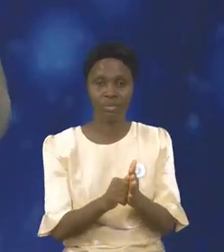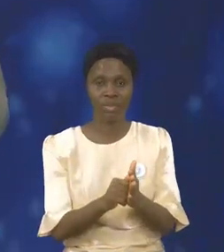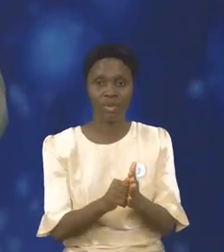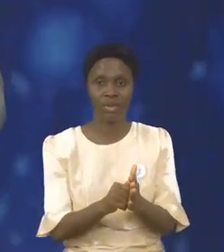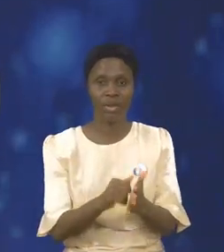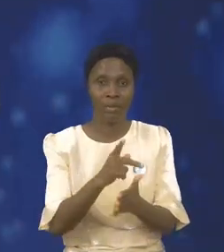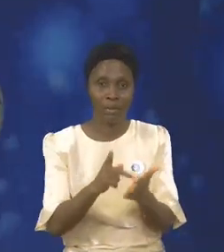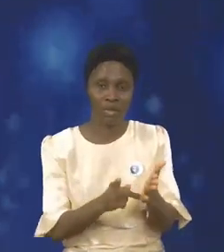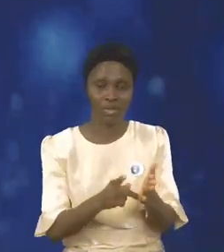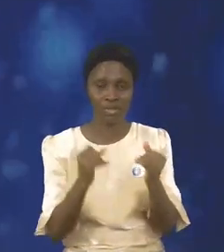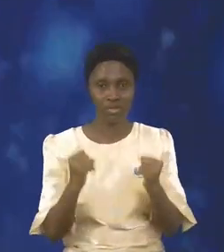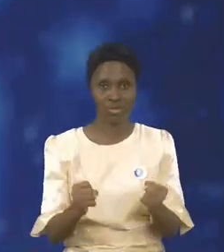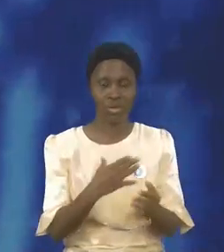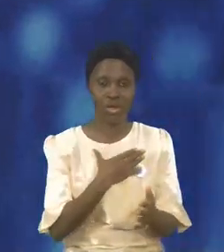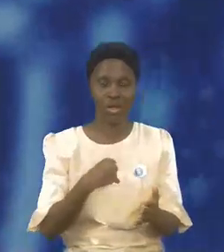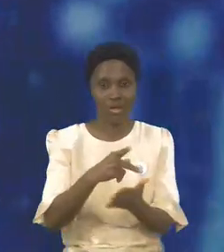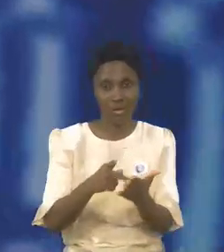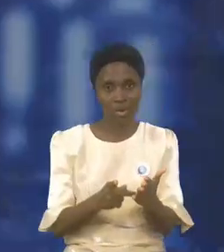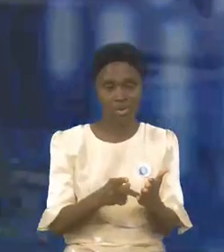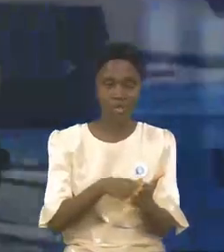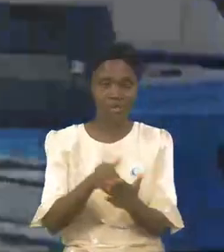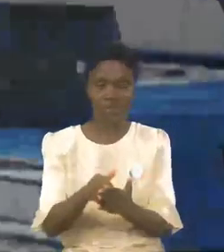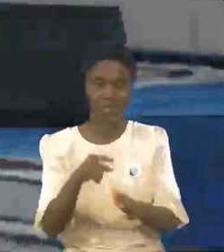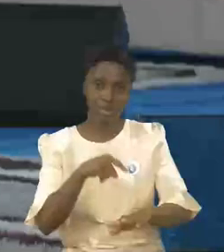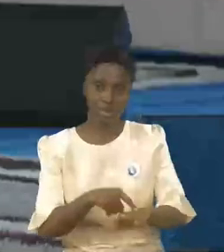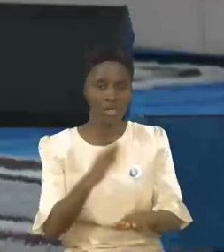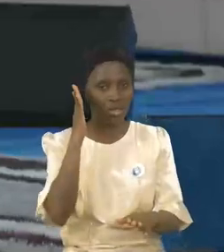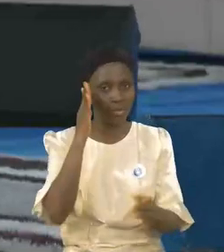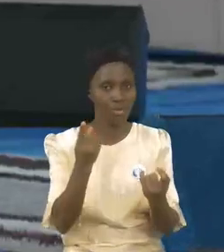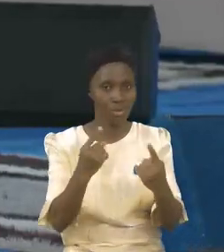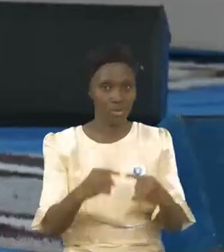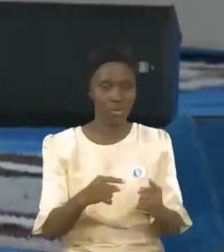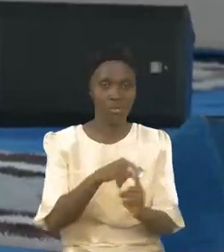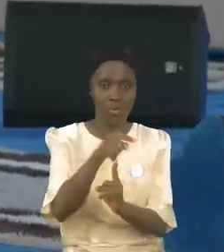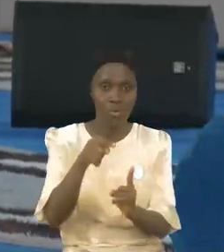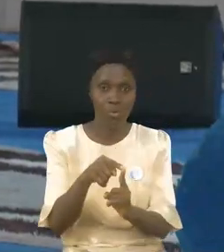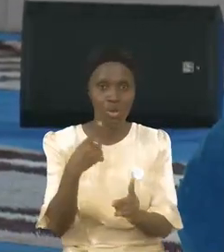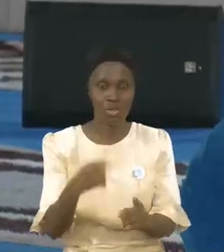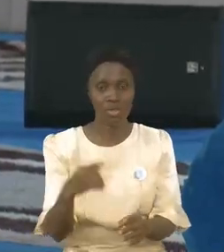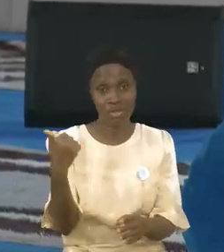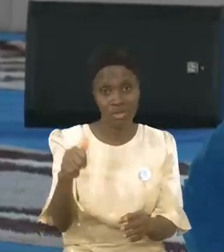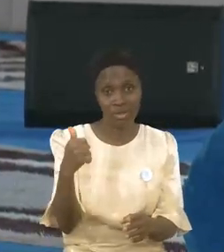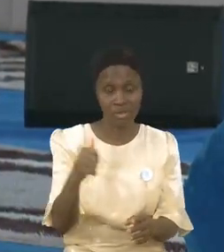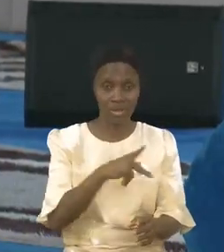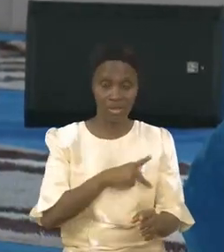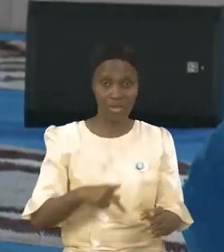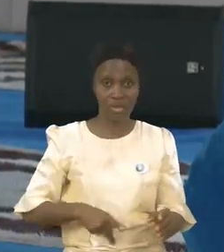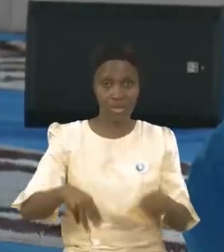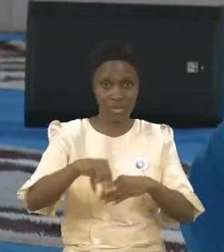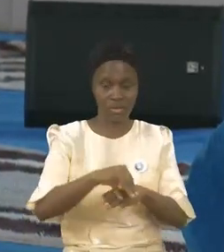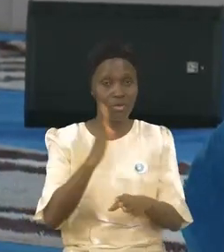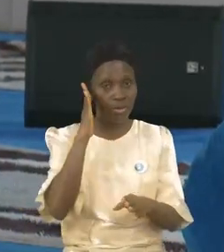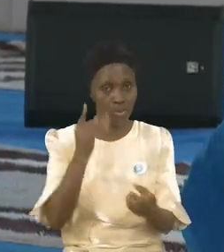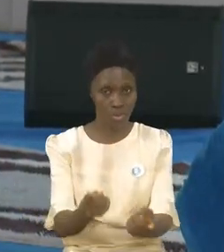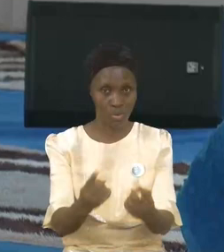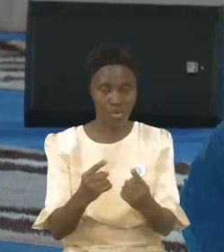on a dit que c'est le fait mélangé à de l'argile, une partie agit, une